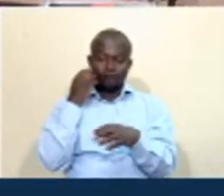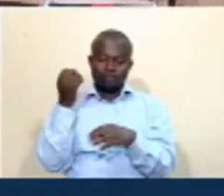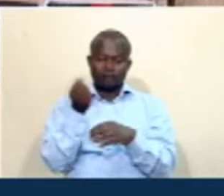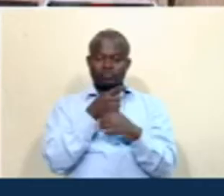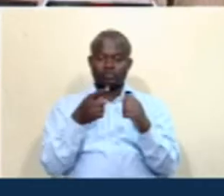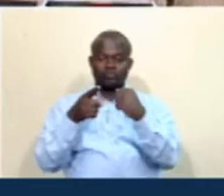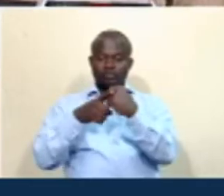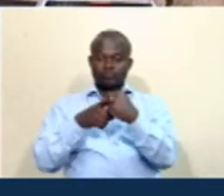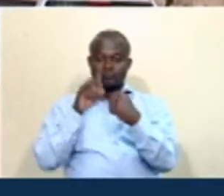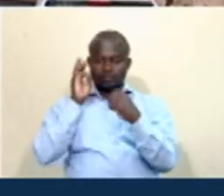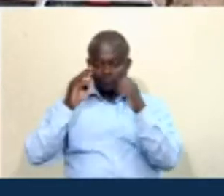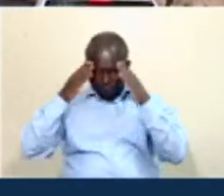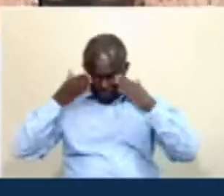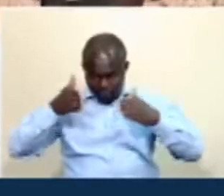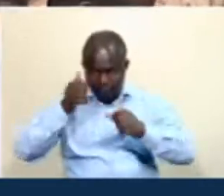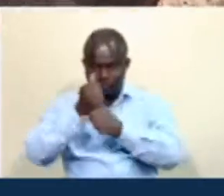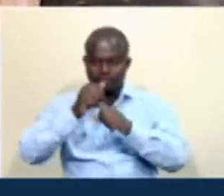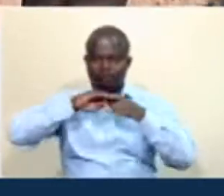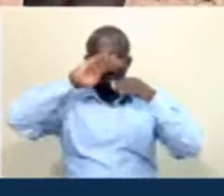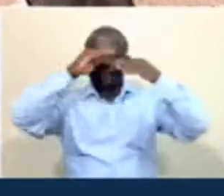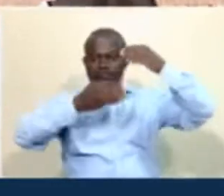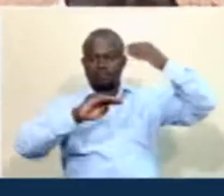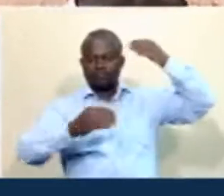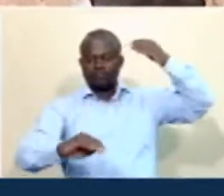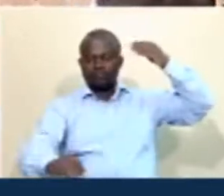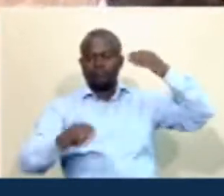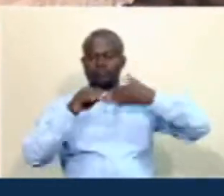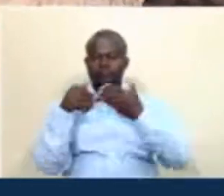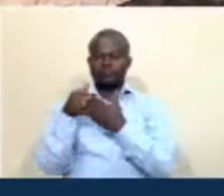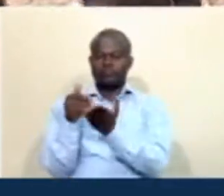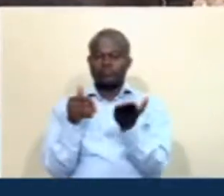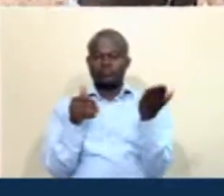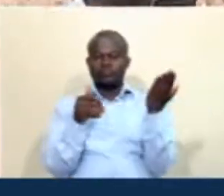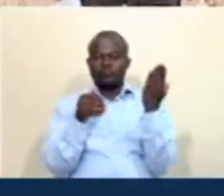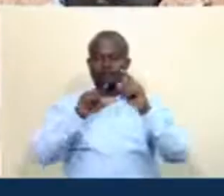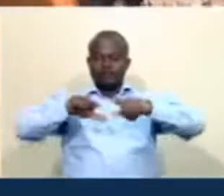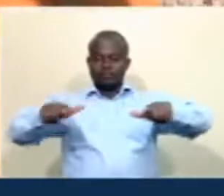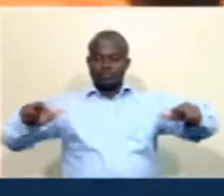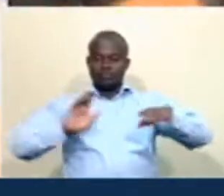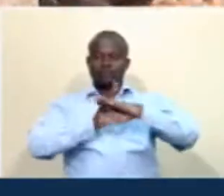atandatu, bizibanda ku gukora amaterasi ku misozi ihanamye ku butaka